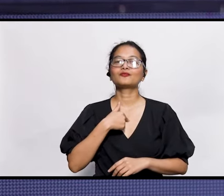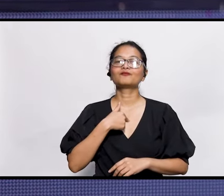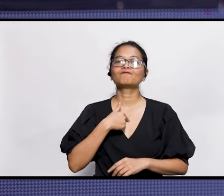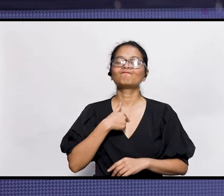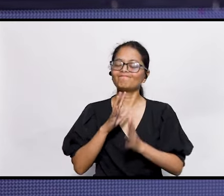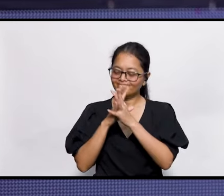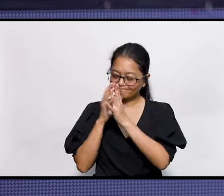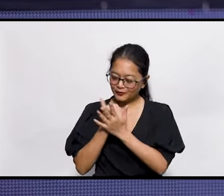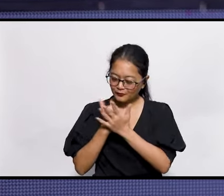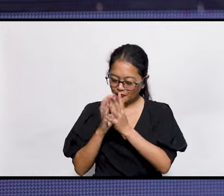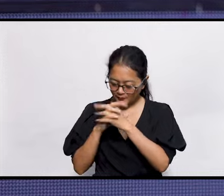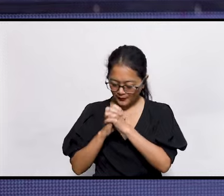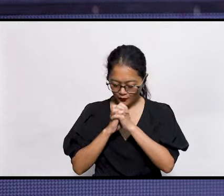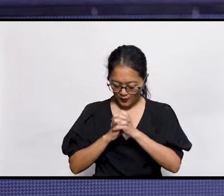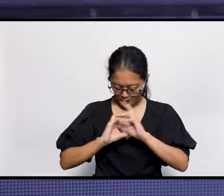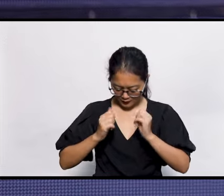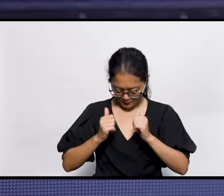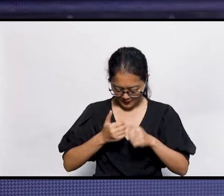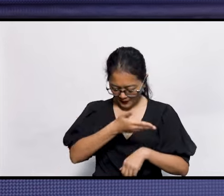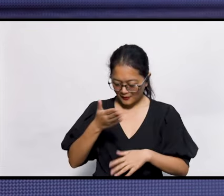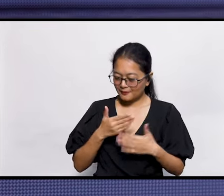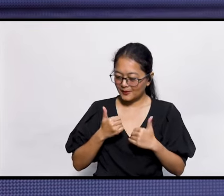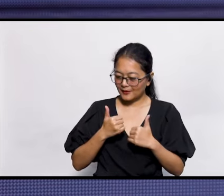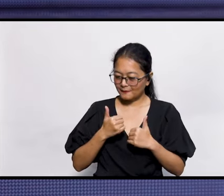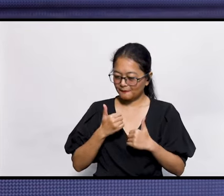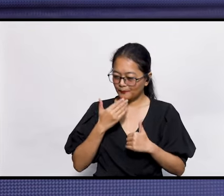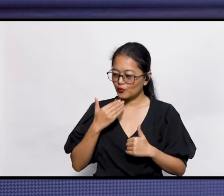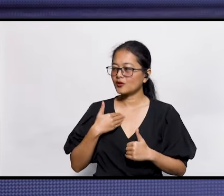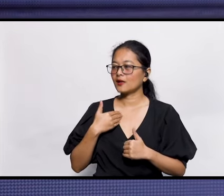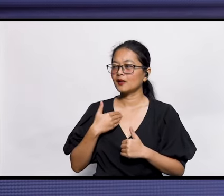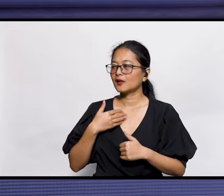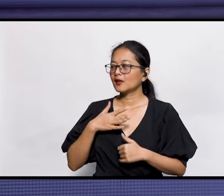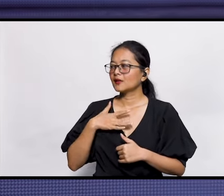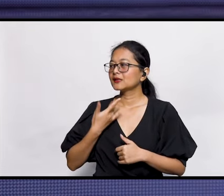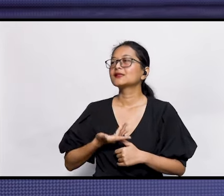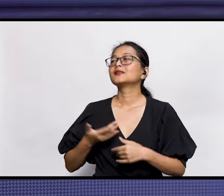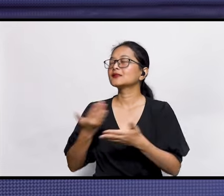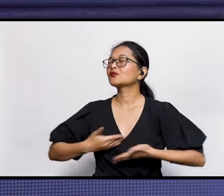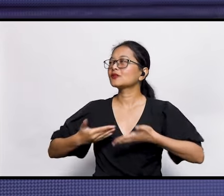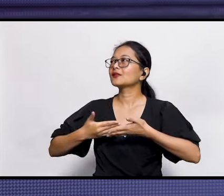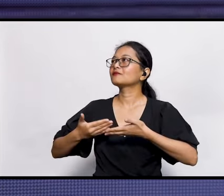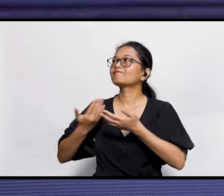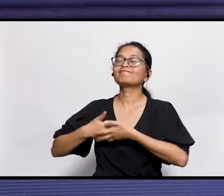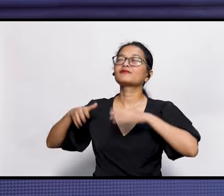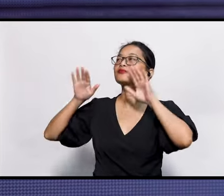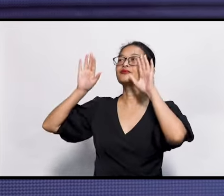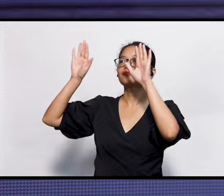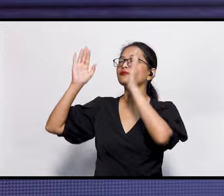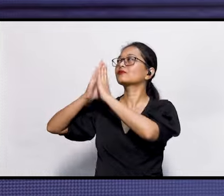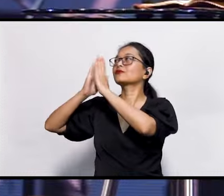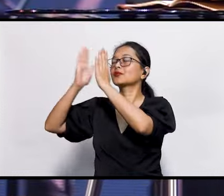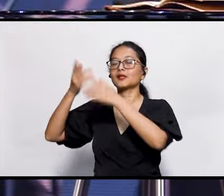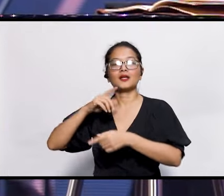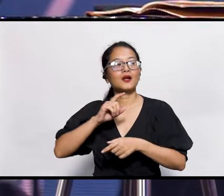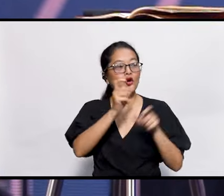ada Turn on the the Worship to him sehingga yang sakit akan mengalami kesembuhan yang lemah akan dikuatkan